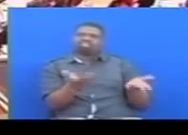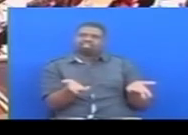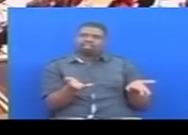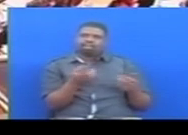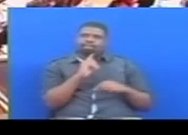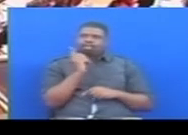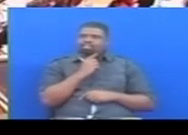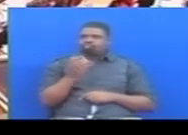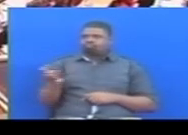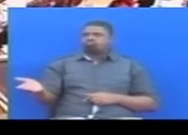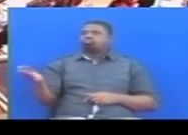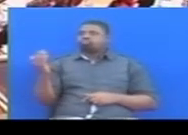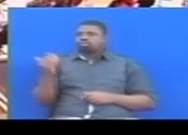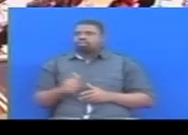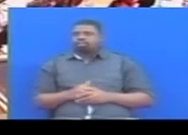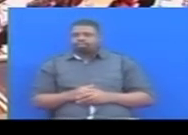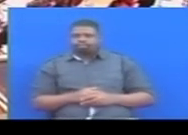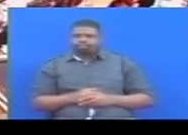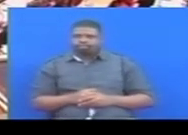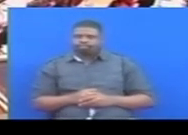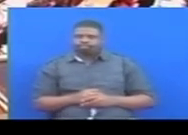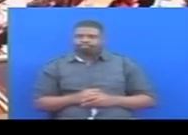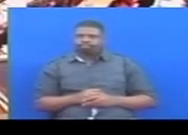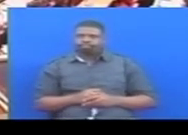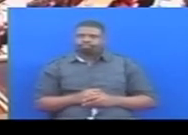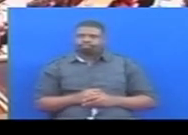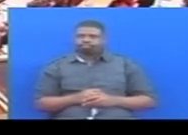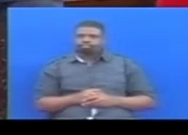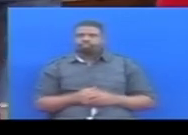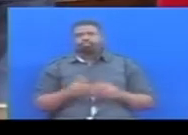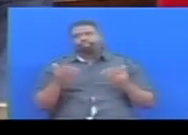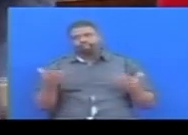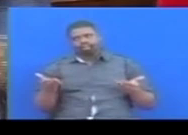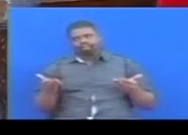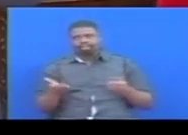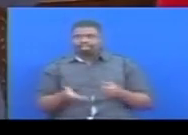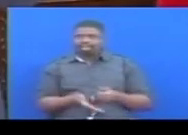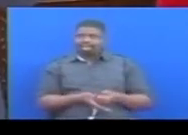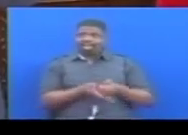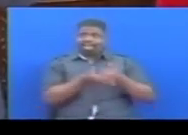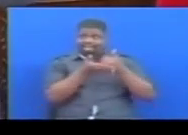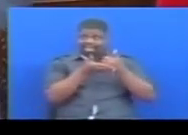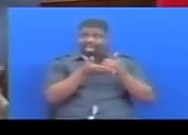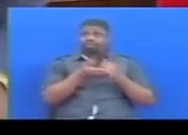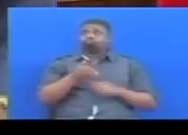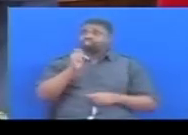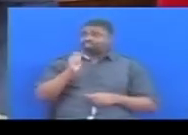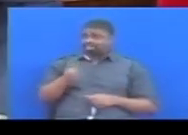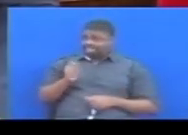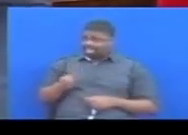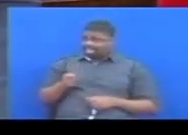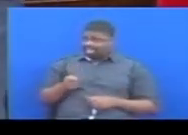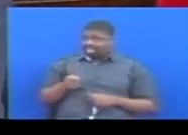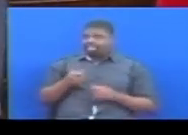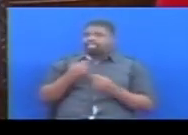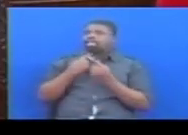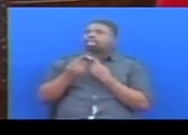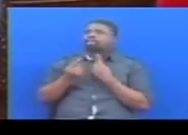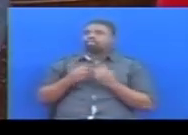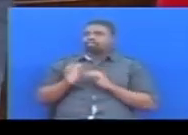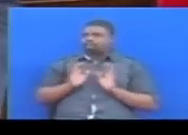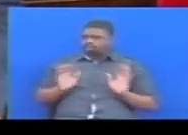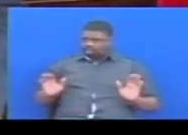Majibu, Mheshimiwa Waziri. Mheshimiwa Naibu Spika, kama nilivyosema kwamba